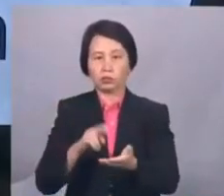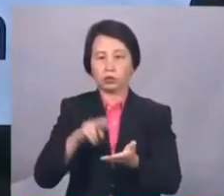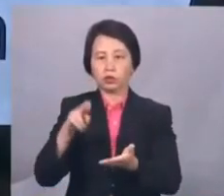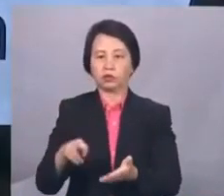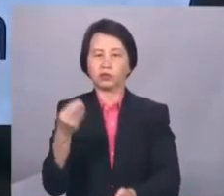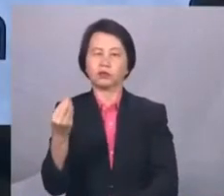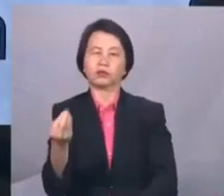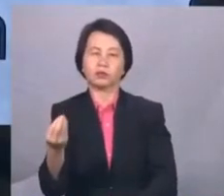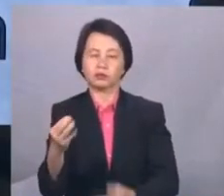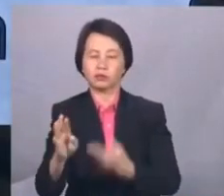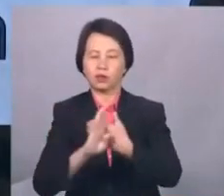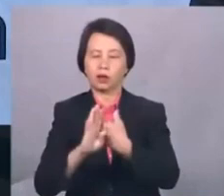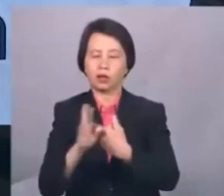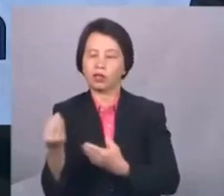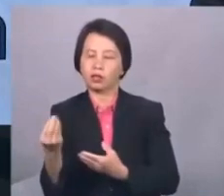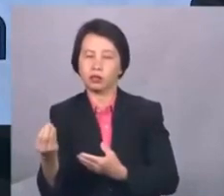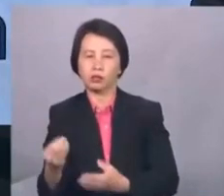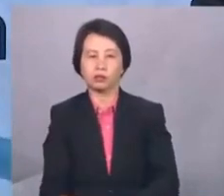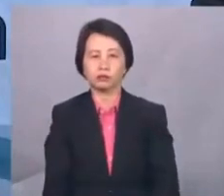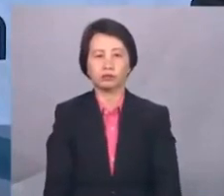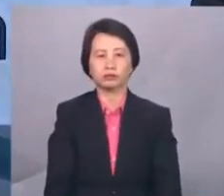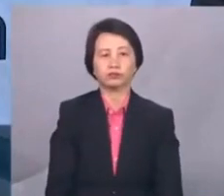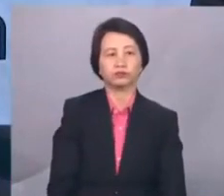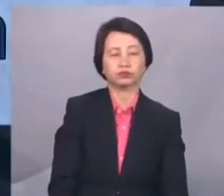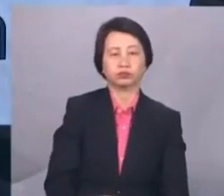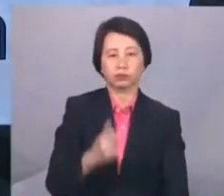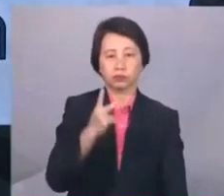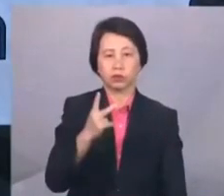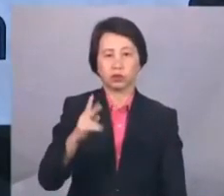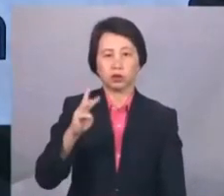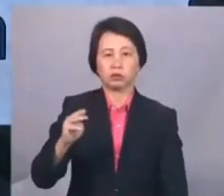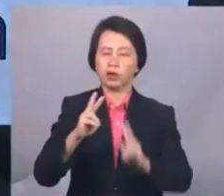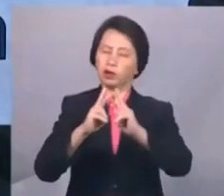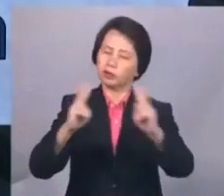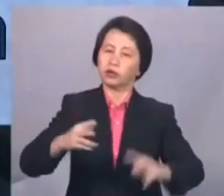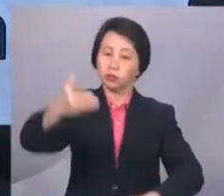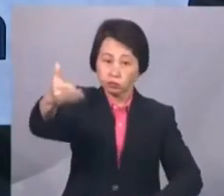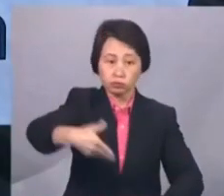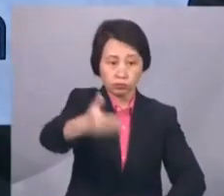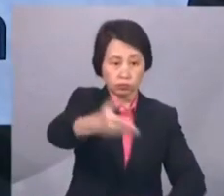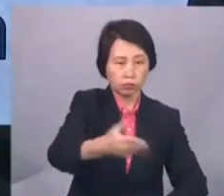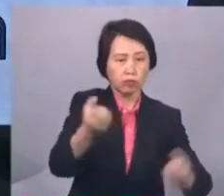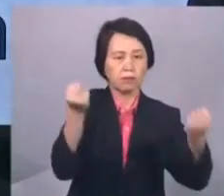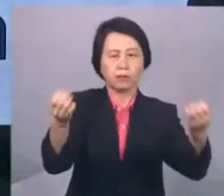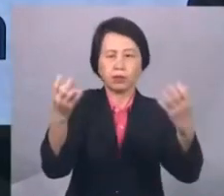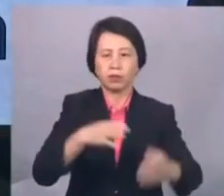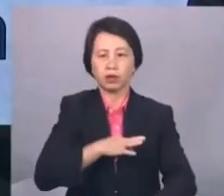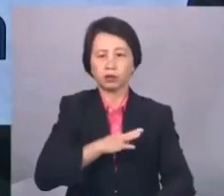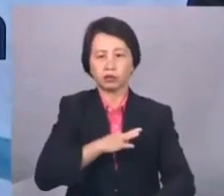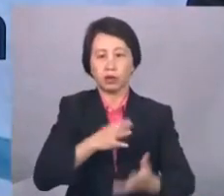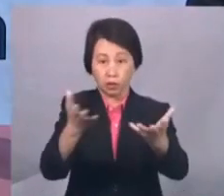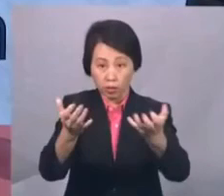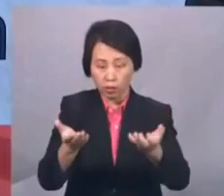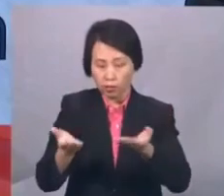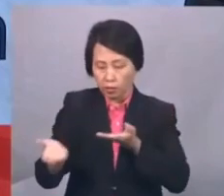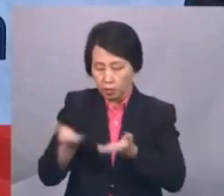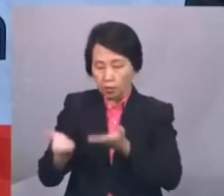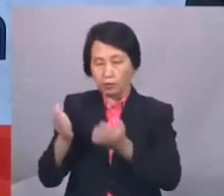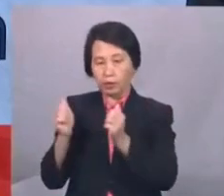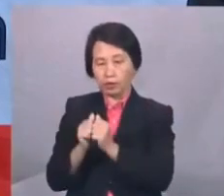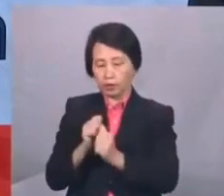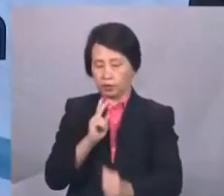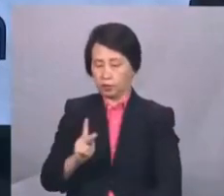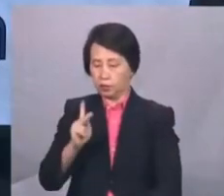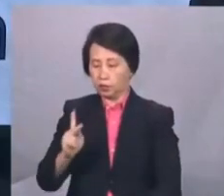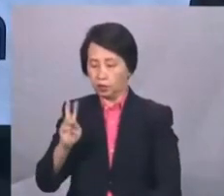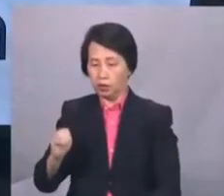mencapai kesehatan manusia sangat memalukan Lebih ramai sukarelawan dan mereka yang ingin berhemat dengan Kementerian Kesehatan